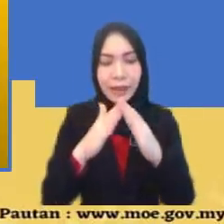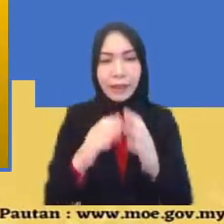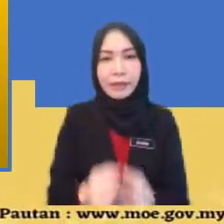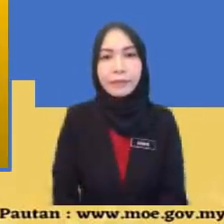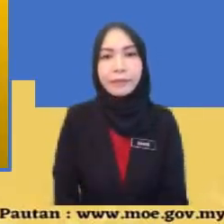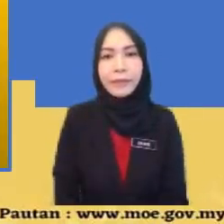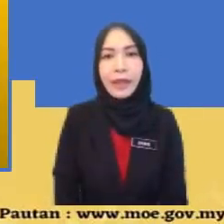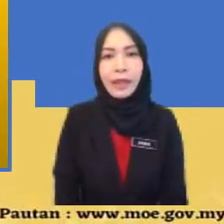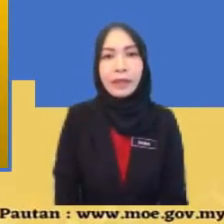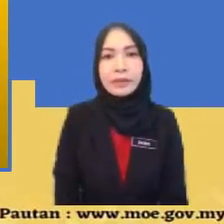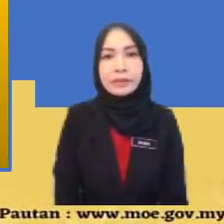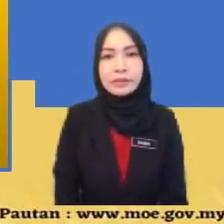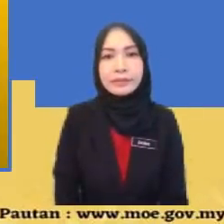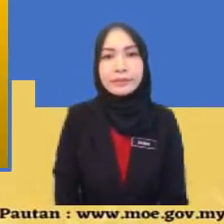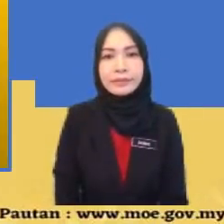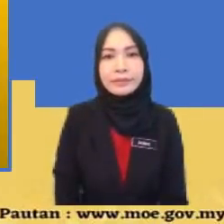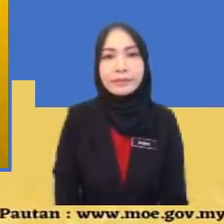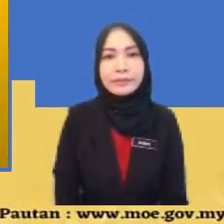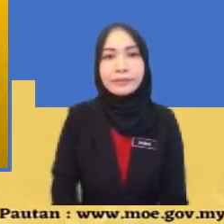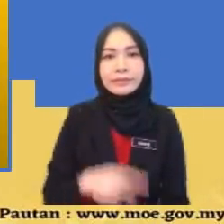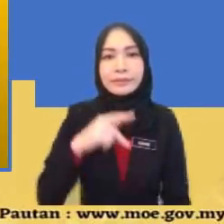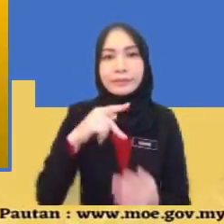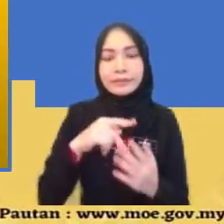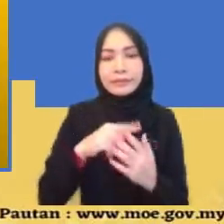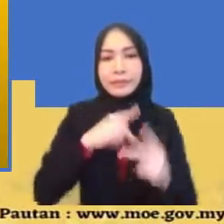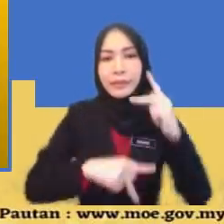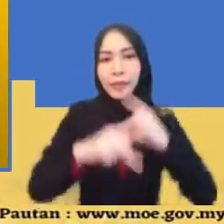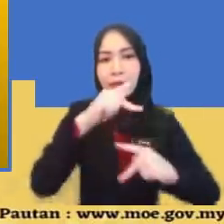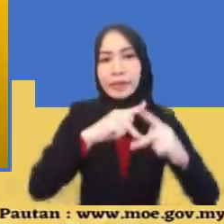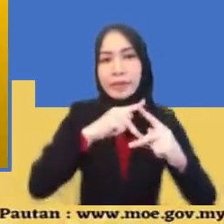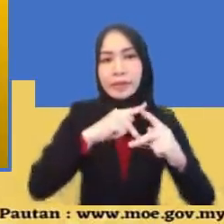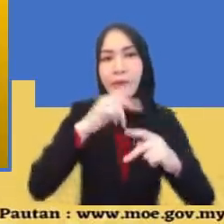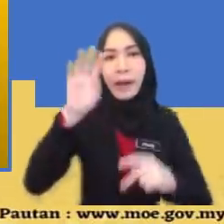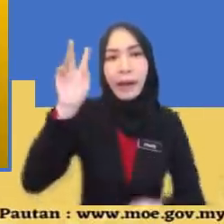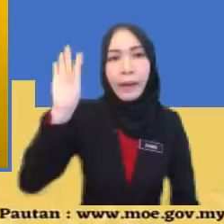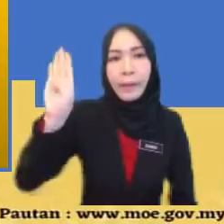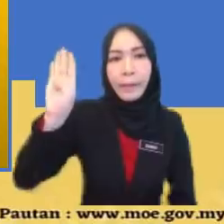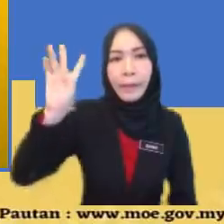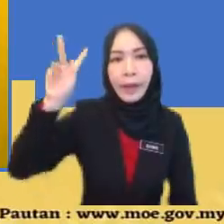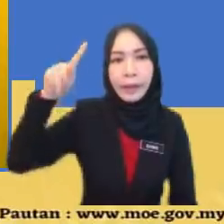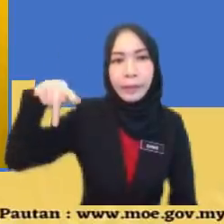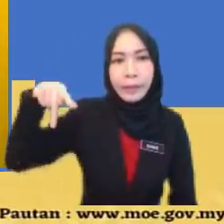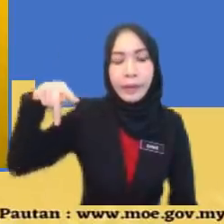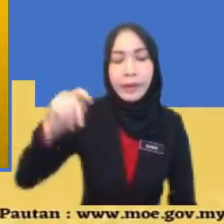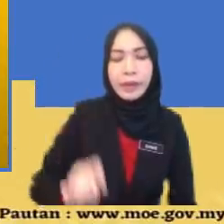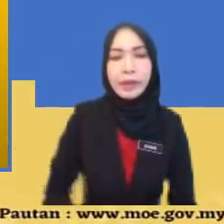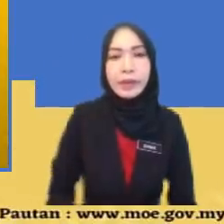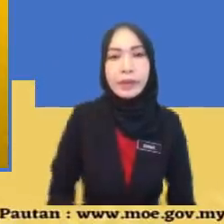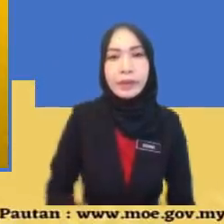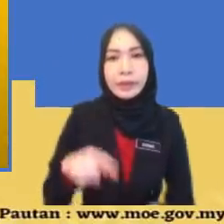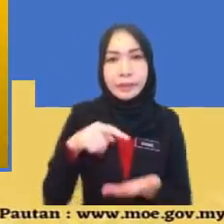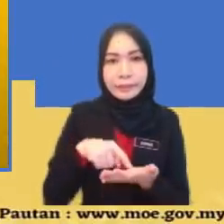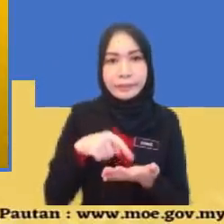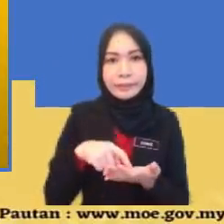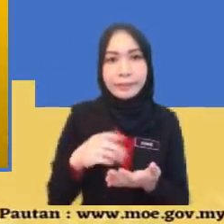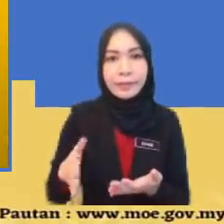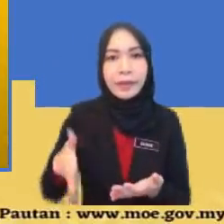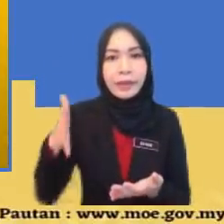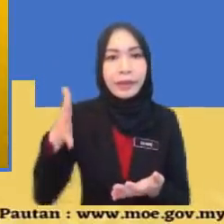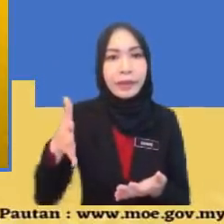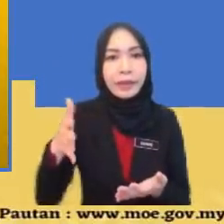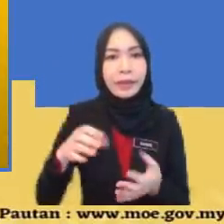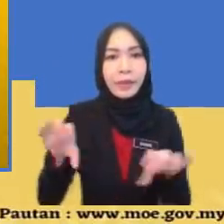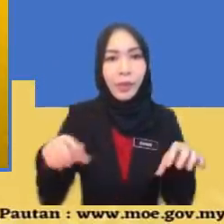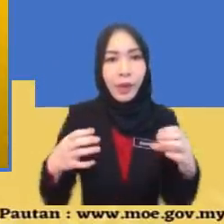Hai diproses empati yaitu pementoran penyelarasan Pemantauan dan pengesahan Andi peringkat sekolah jadi